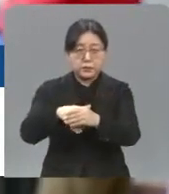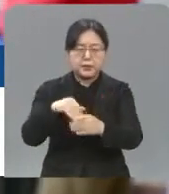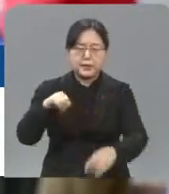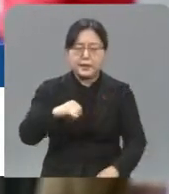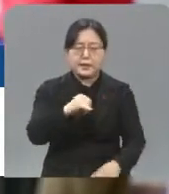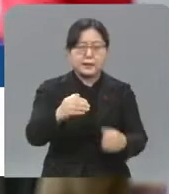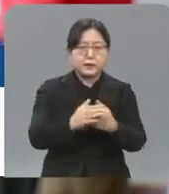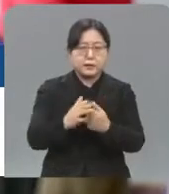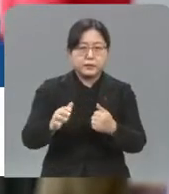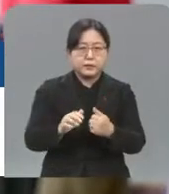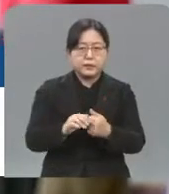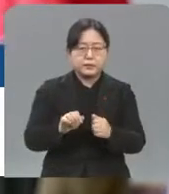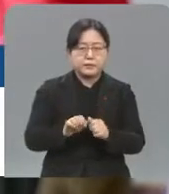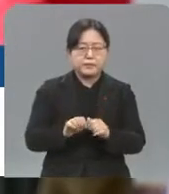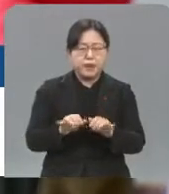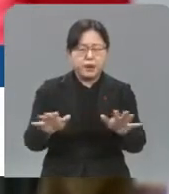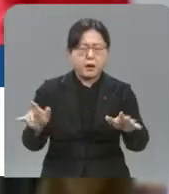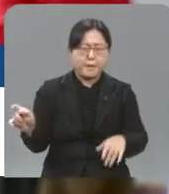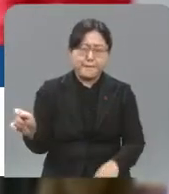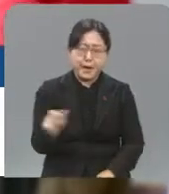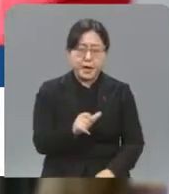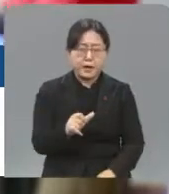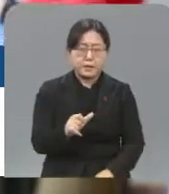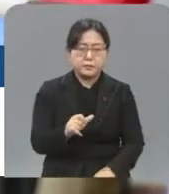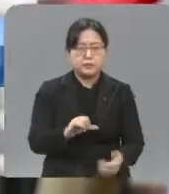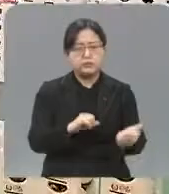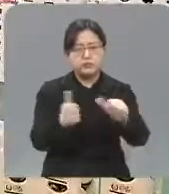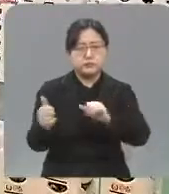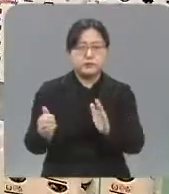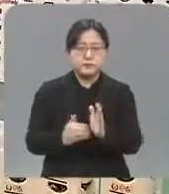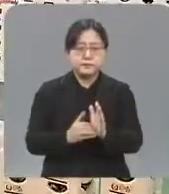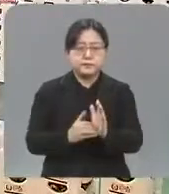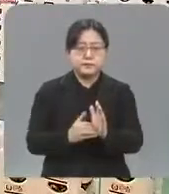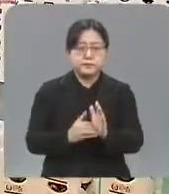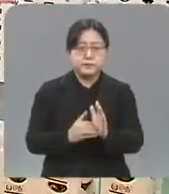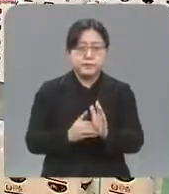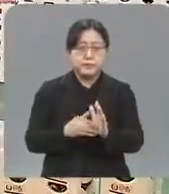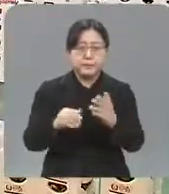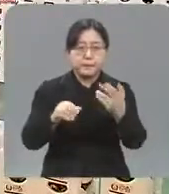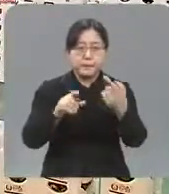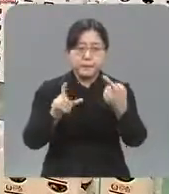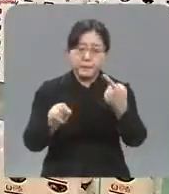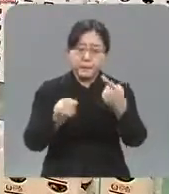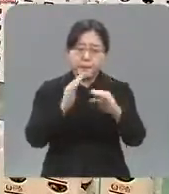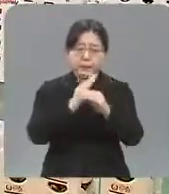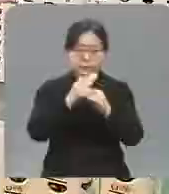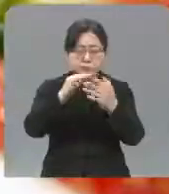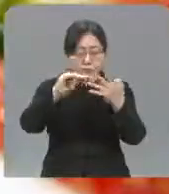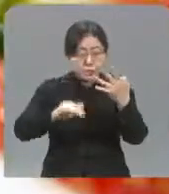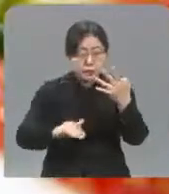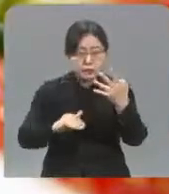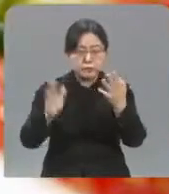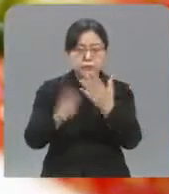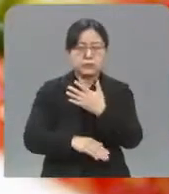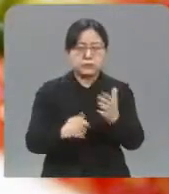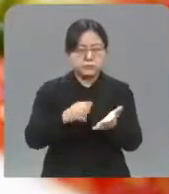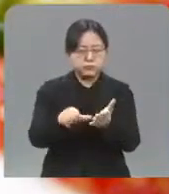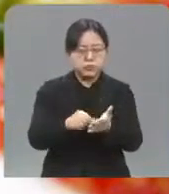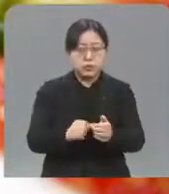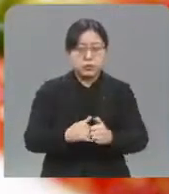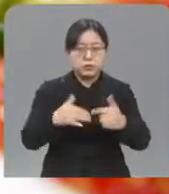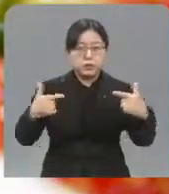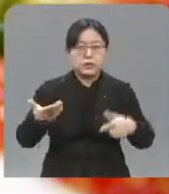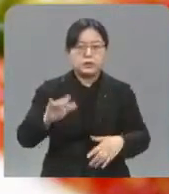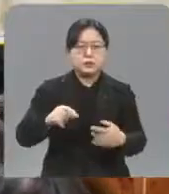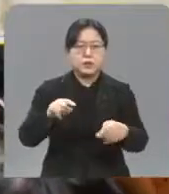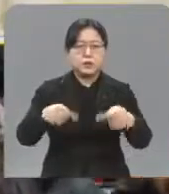감염돼서 확산되는 속도가 굉장히 빨랐다고 봐야 되겠죠. 이달 중하순부터는 물량이 다소 늘어날 것으로 예상되고 있지만